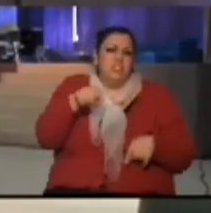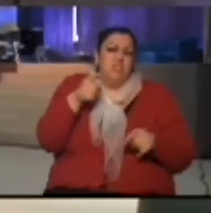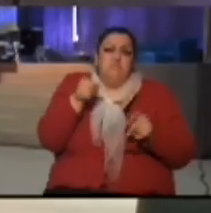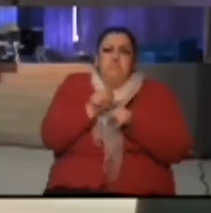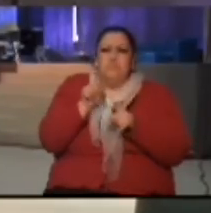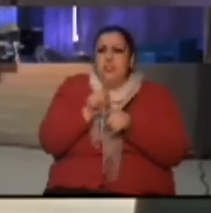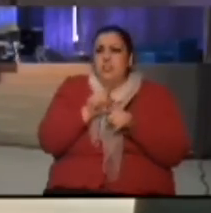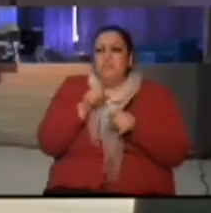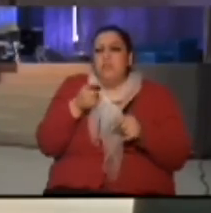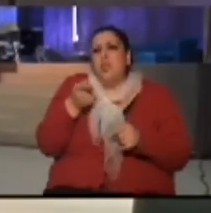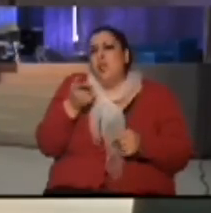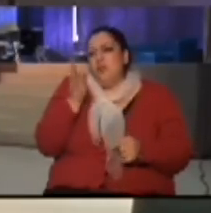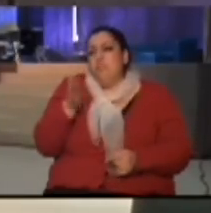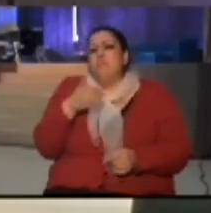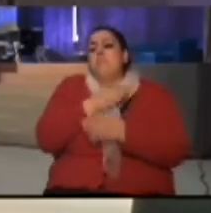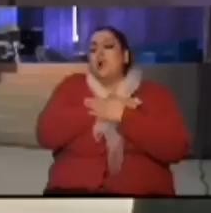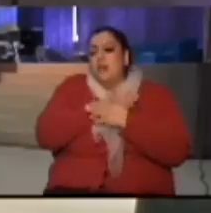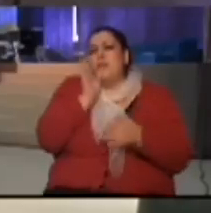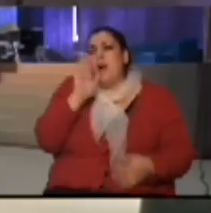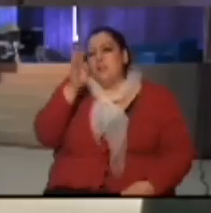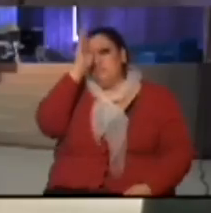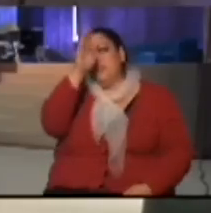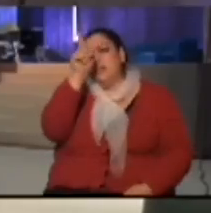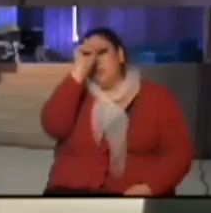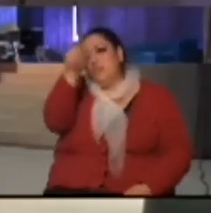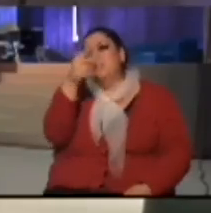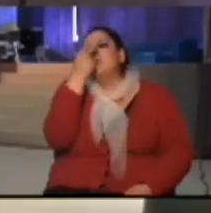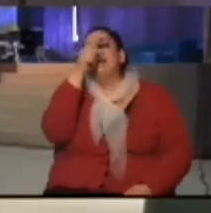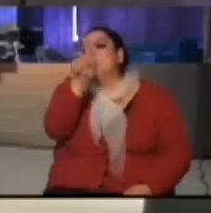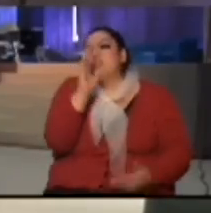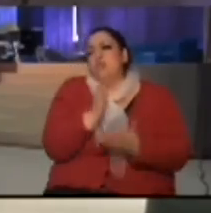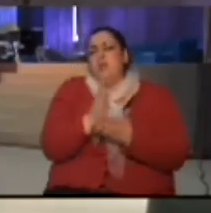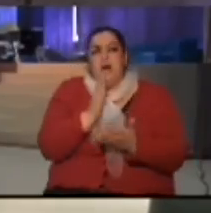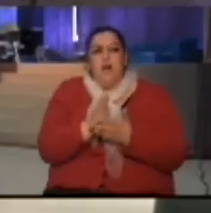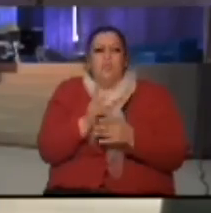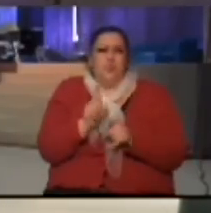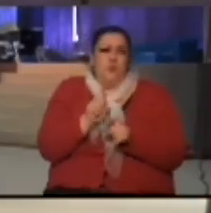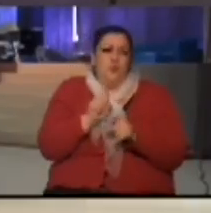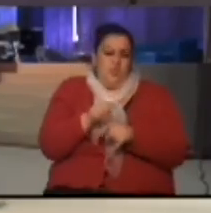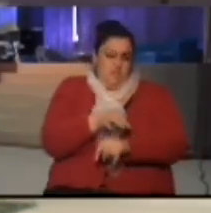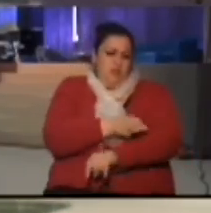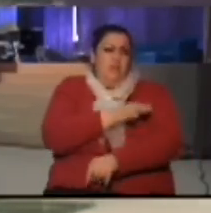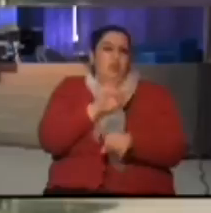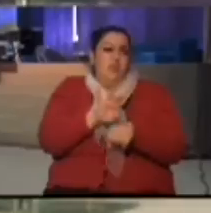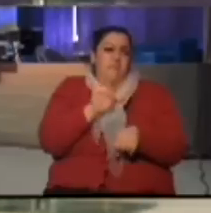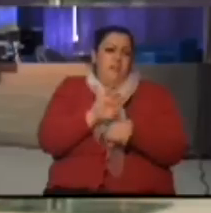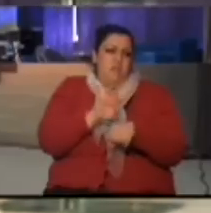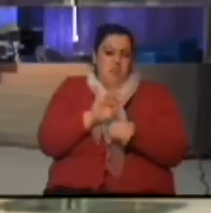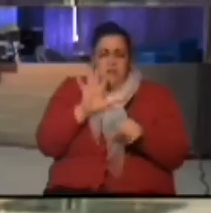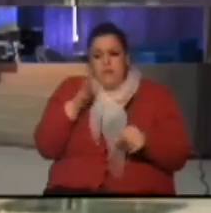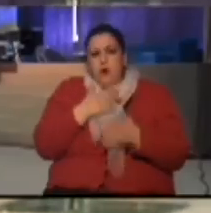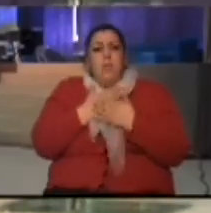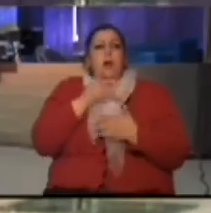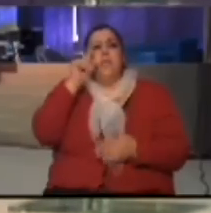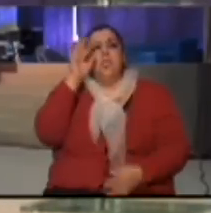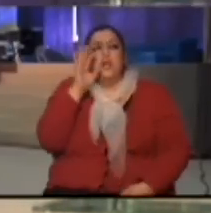սենց թենես մեկը մեռնում ենք, արի գնանք թշնամիների բանակը, արի գնանք թշնամիների բանակը, թե կսպանեն, մի փոր հաց